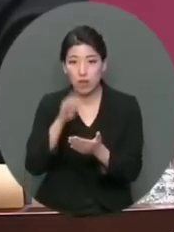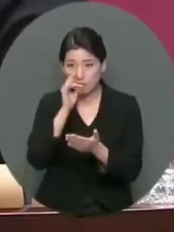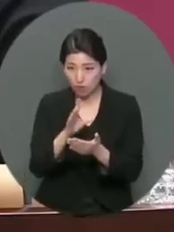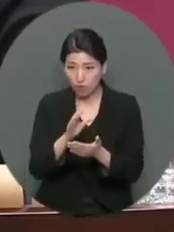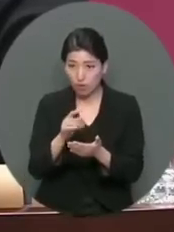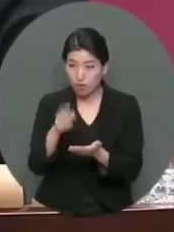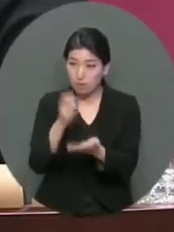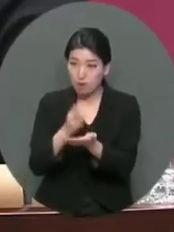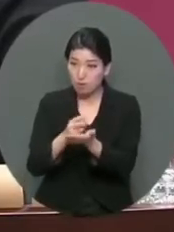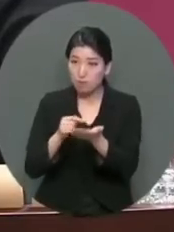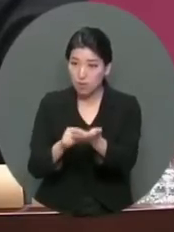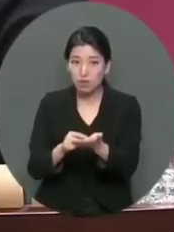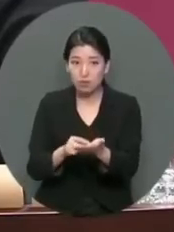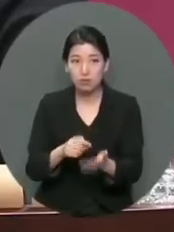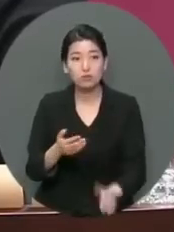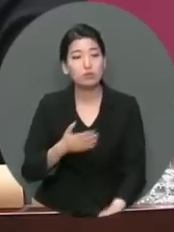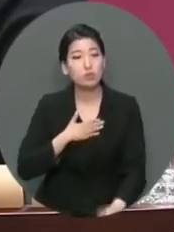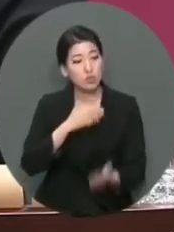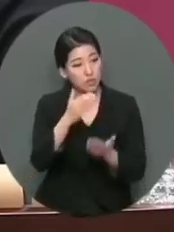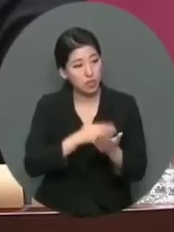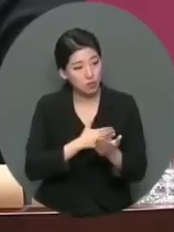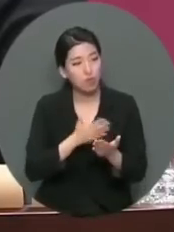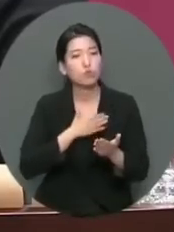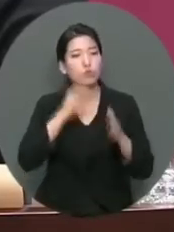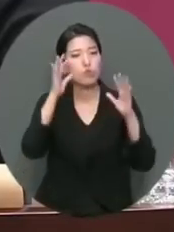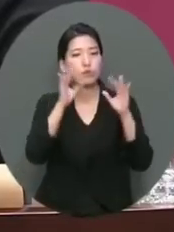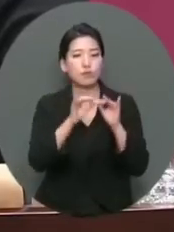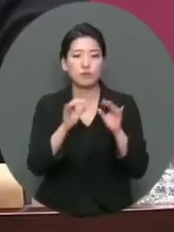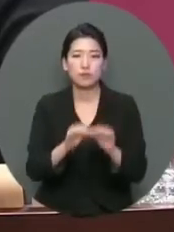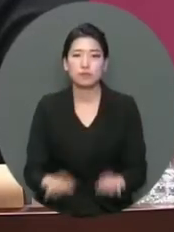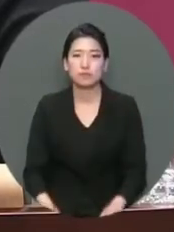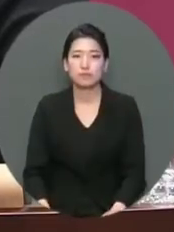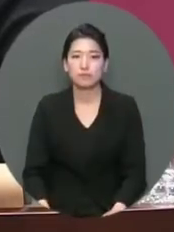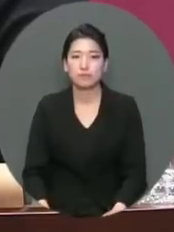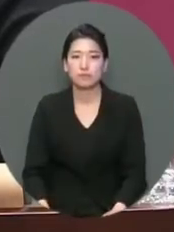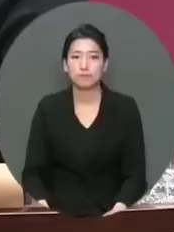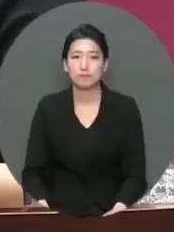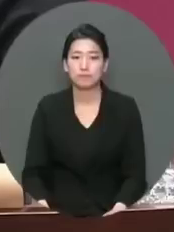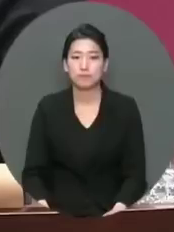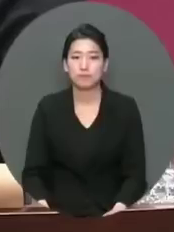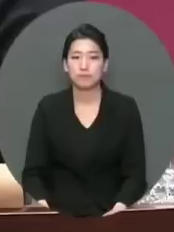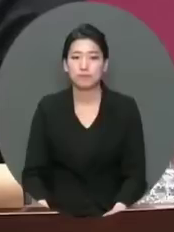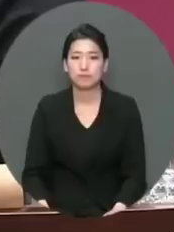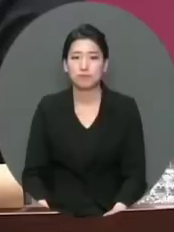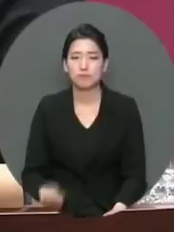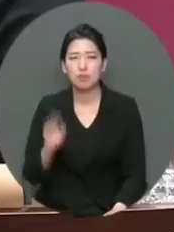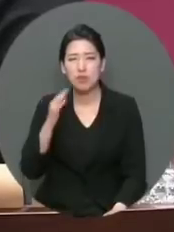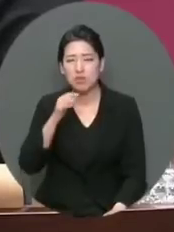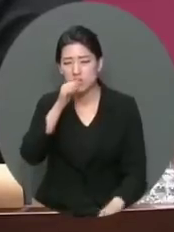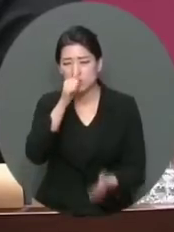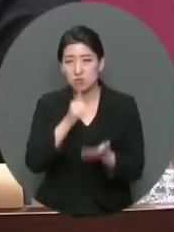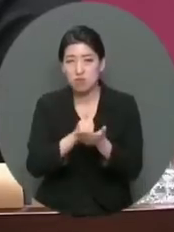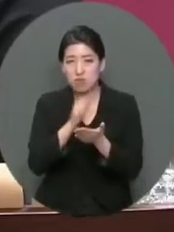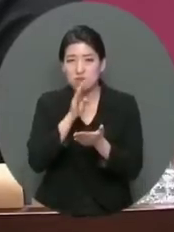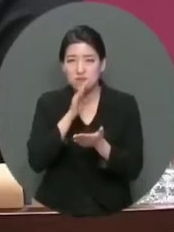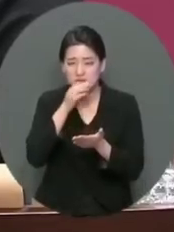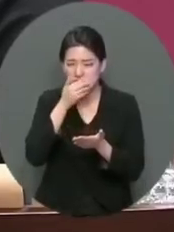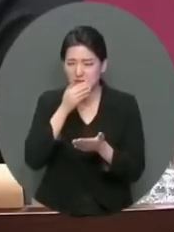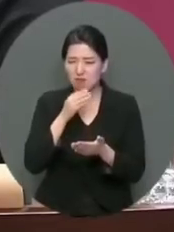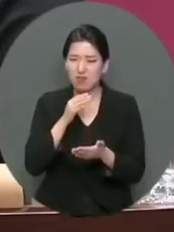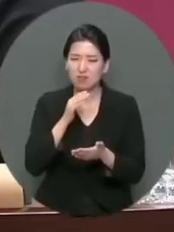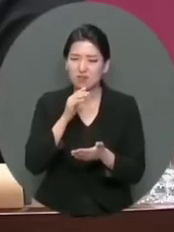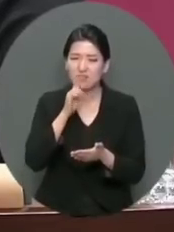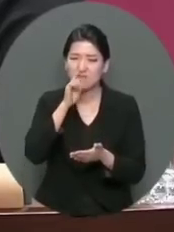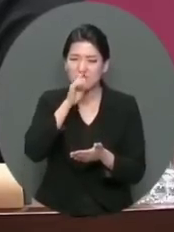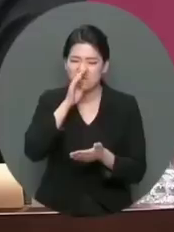저는 저 개정안 저도 봤는데요. 거기에 대해서 적극 공감합니다. 네. 그리고 흉악범 신상 공개가 흉악 범죄 감소에 효과를 주고